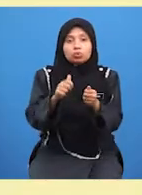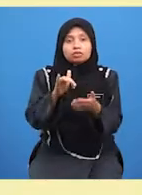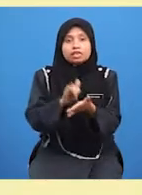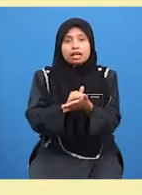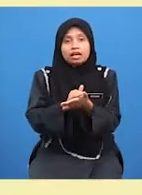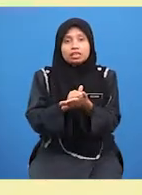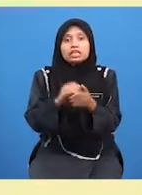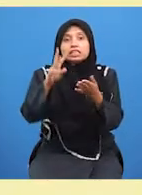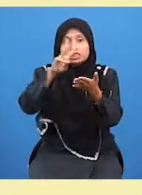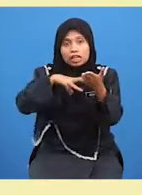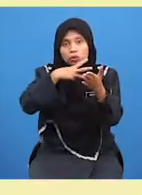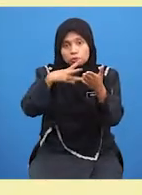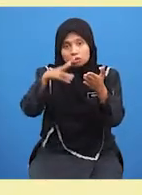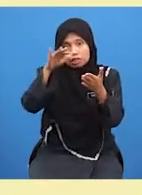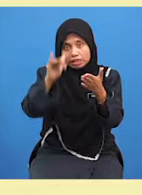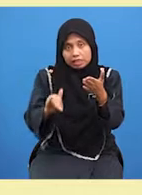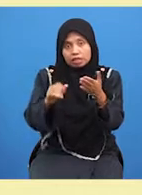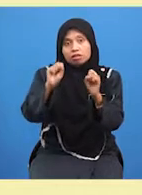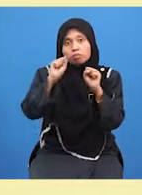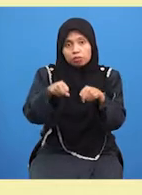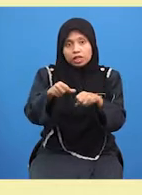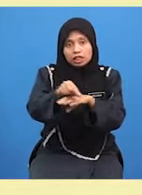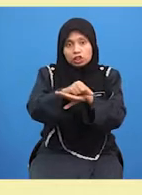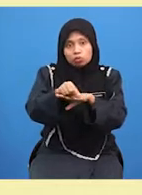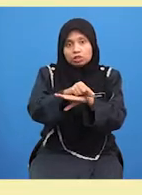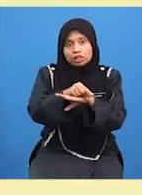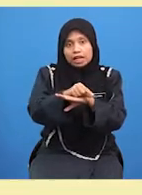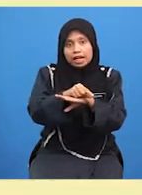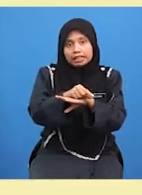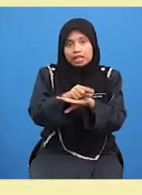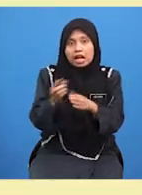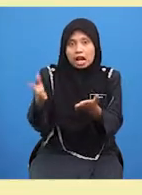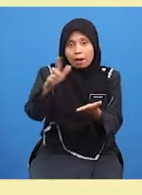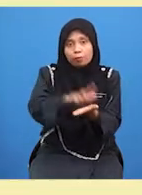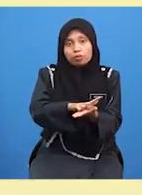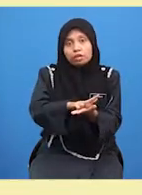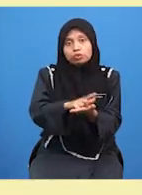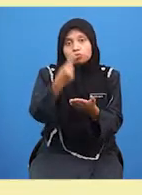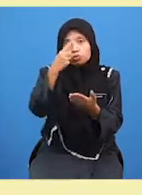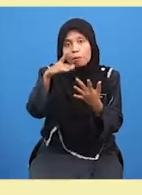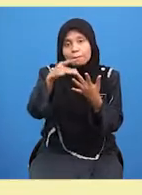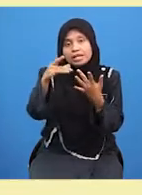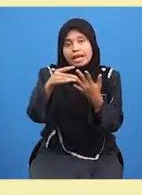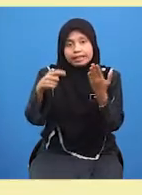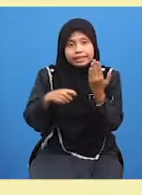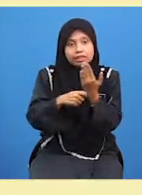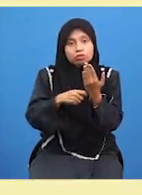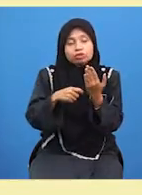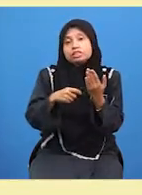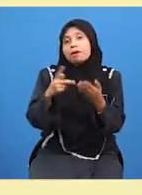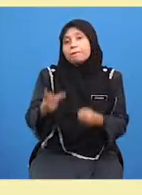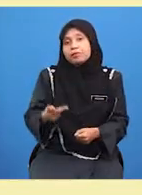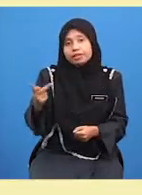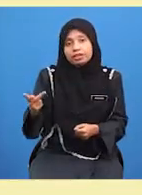Berikut adalah jadual yang boleh digunakan sebagai dokumentasi bagi pilihan teknologi